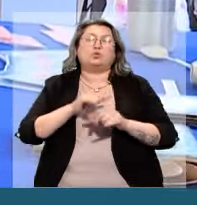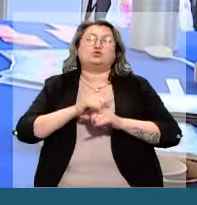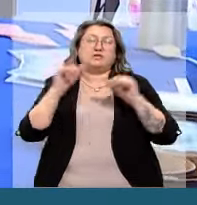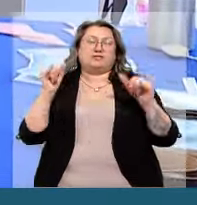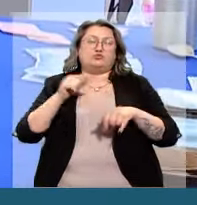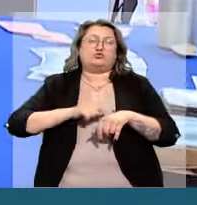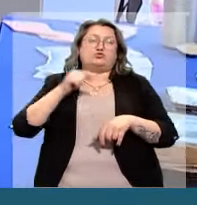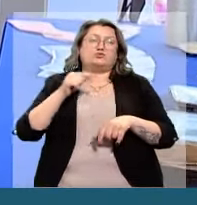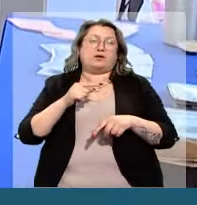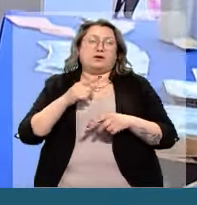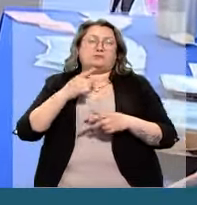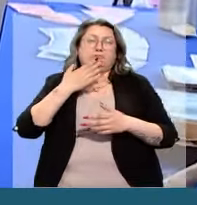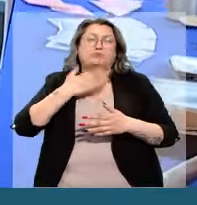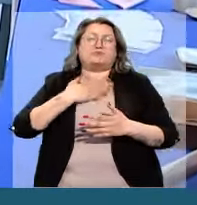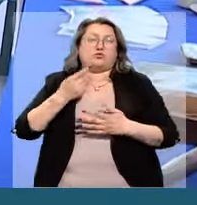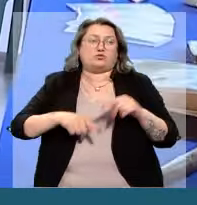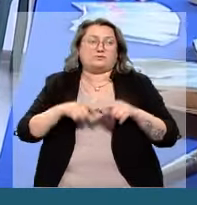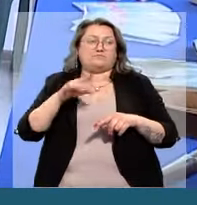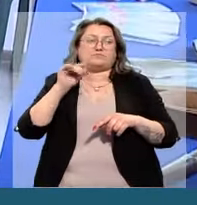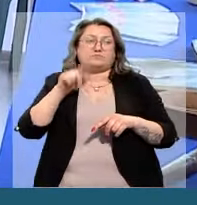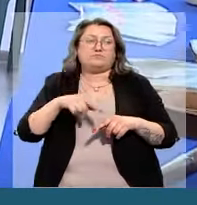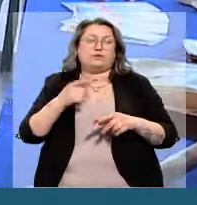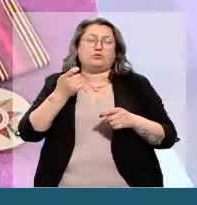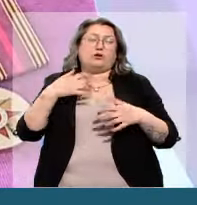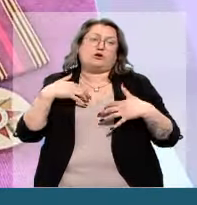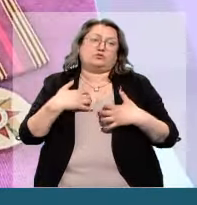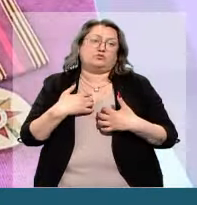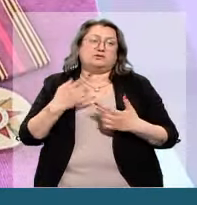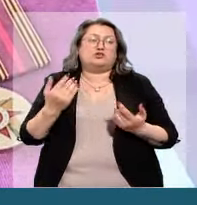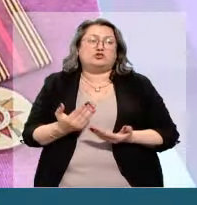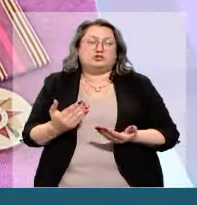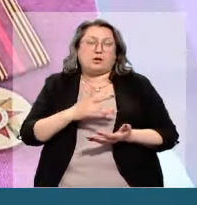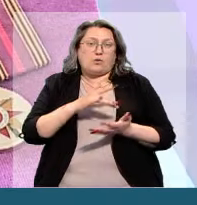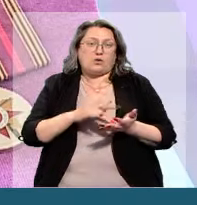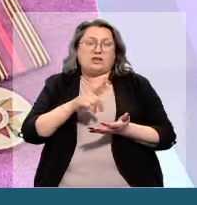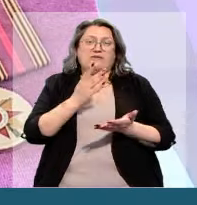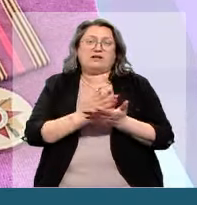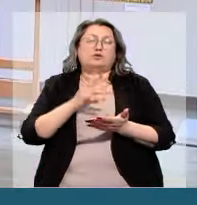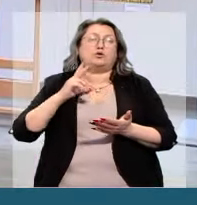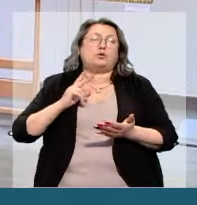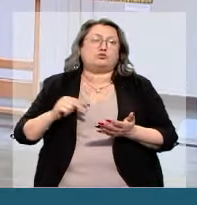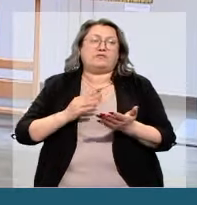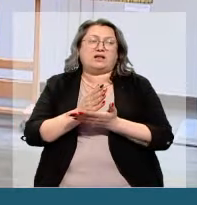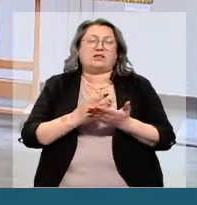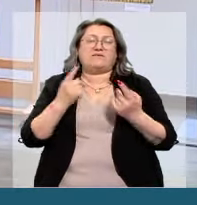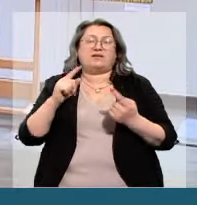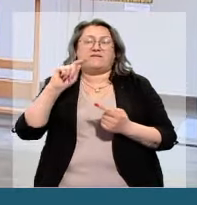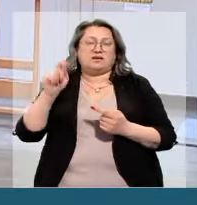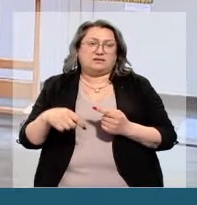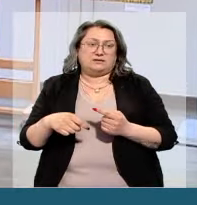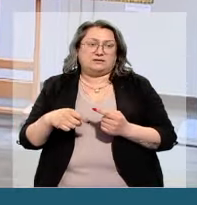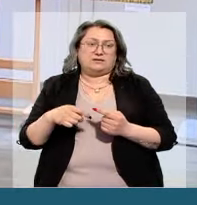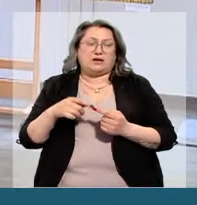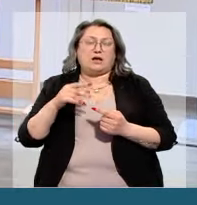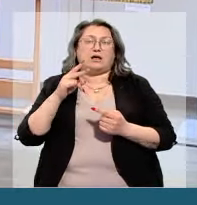усиливают чувство патриотизма, но в то же время навевают легкую грусть. Ведь жительница города является дочерью ветерана Великой Отечественной